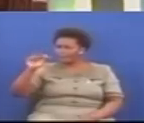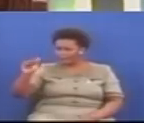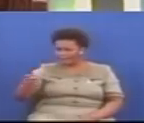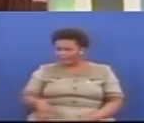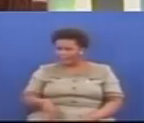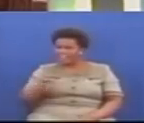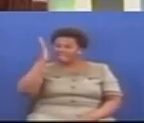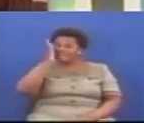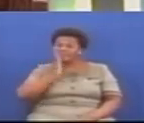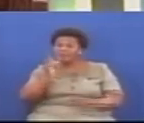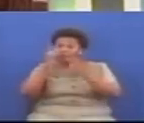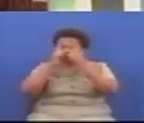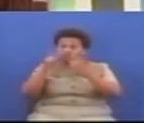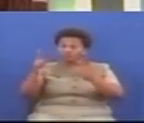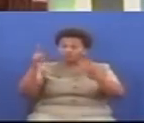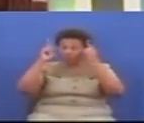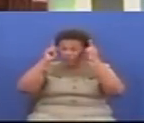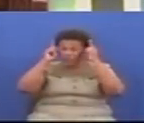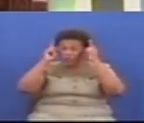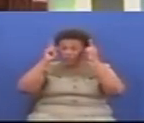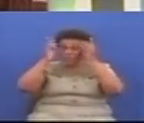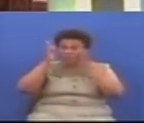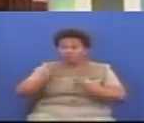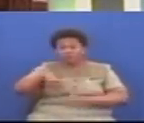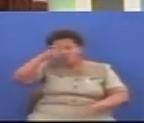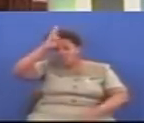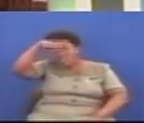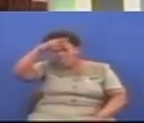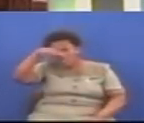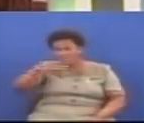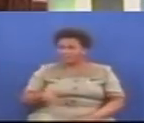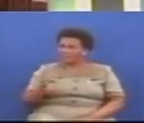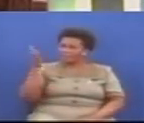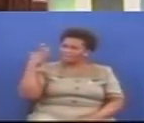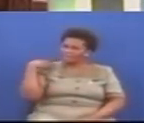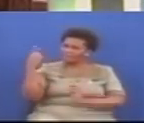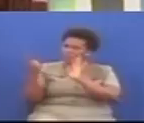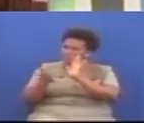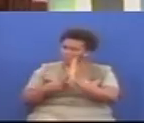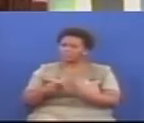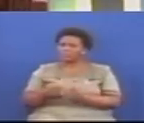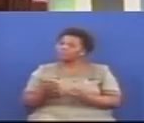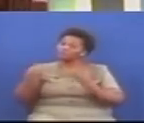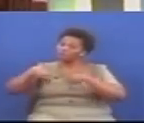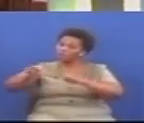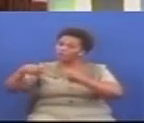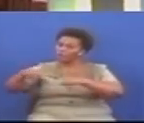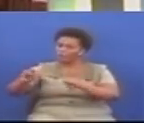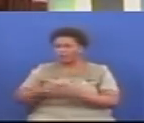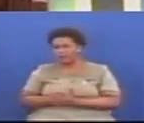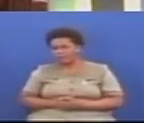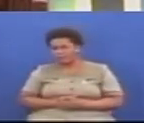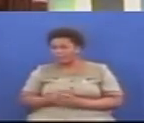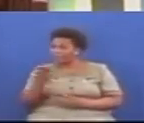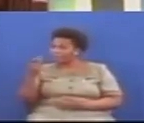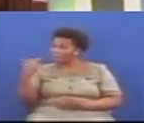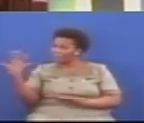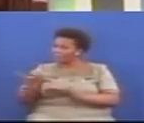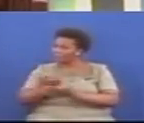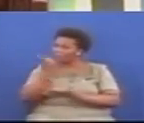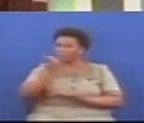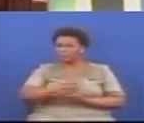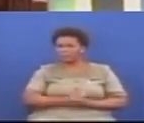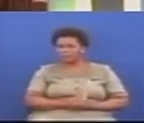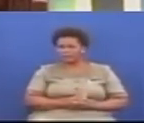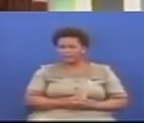6 wamejiingiza katika biashara na inawaletea kipato kizuri. Sambamba na hilo, kuna vijana wengine ambao